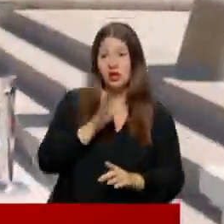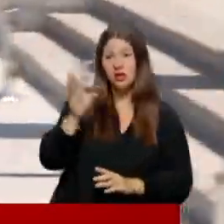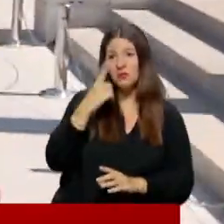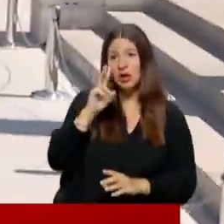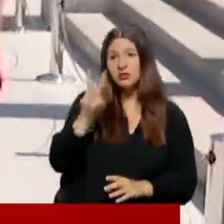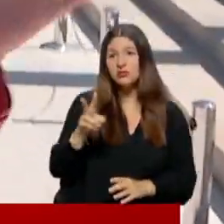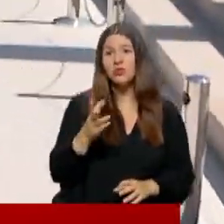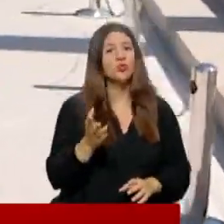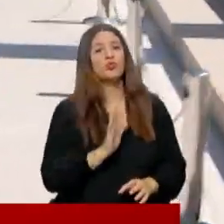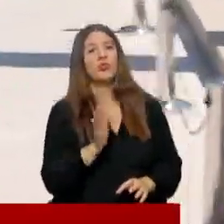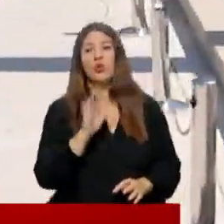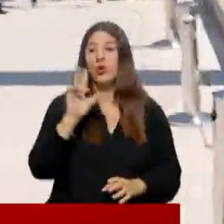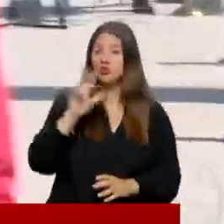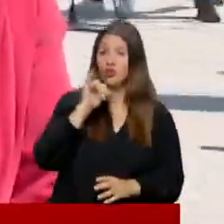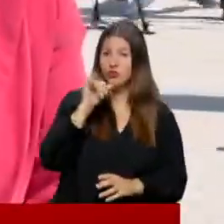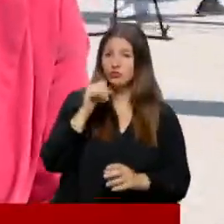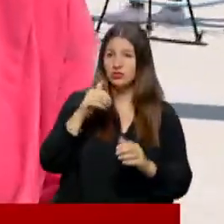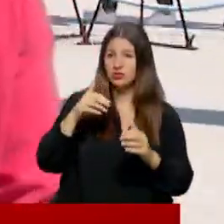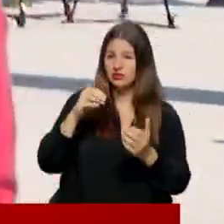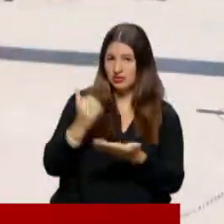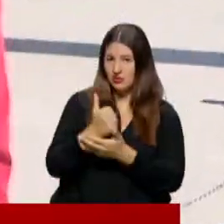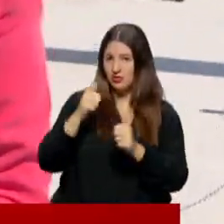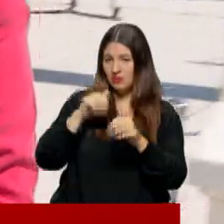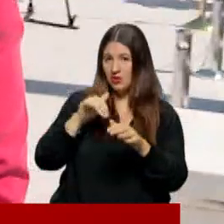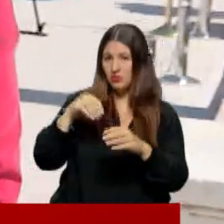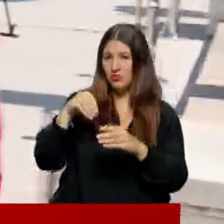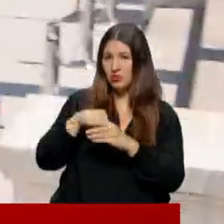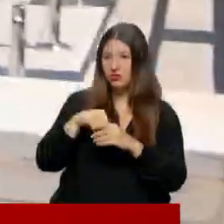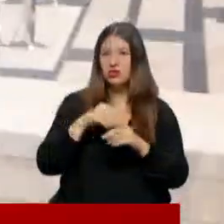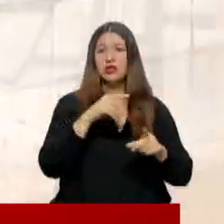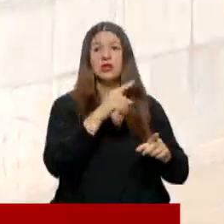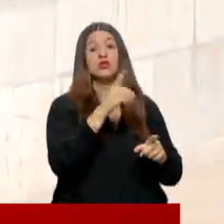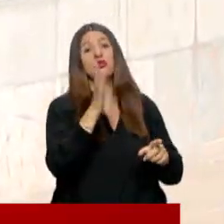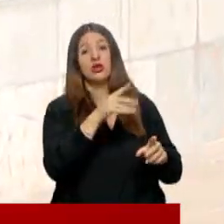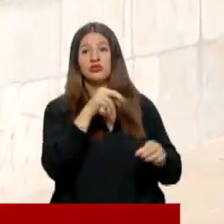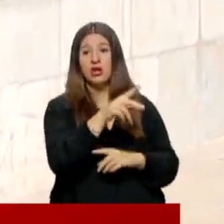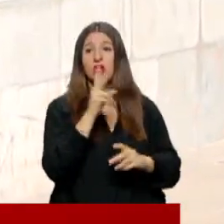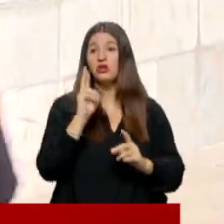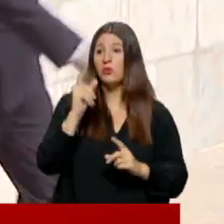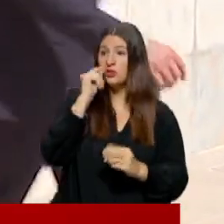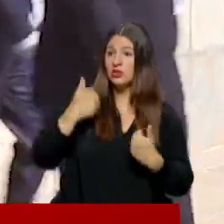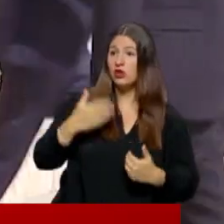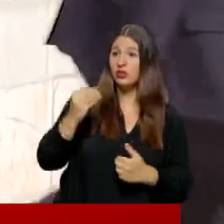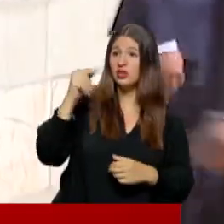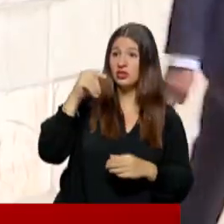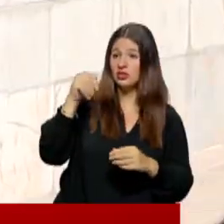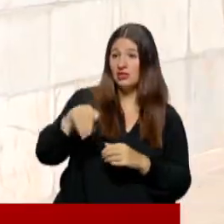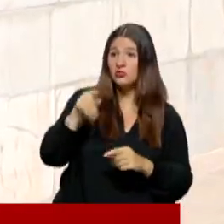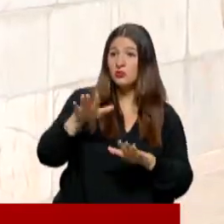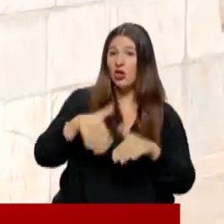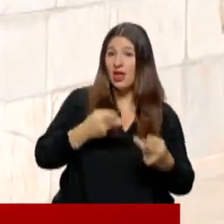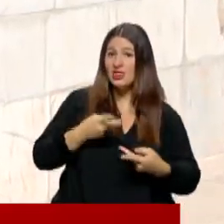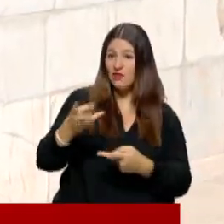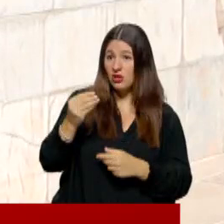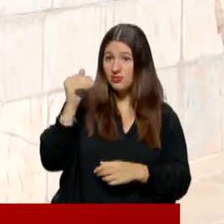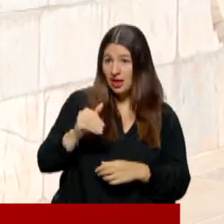mı? Yok. 30 Ağustos Zafer Bayramı'nı kutlamak için. Şu an çıkmadık. Beraber çıkacağız. Sivil olarak geldiğiniz için söyledim. Siz buraya bir törene